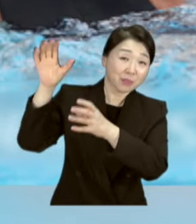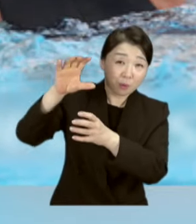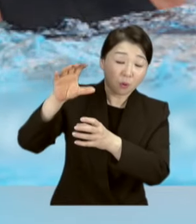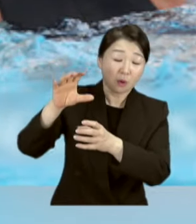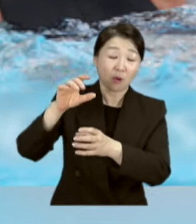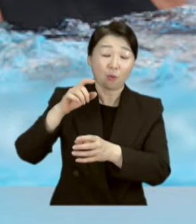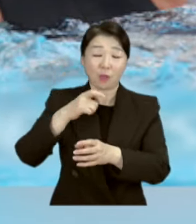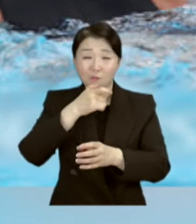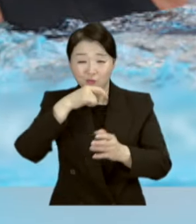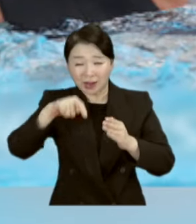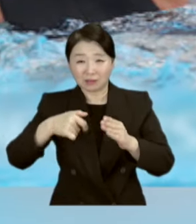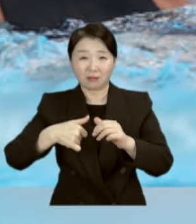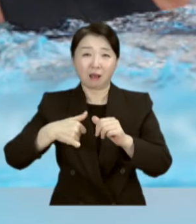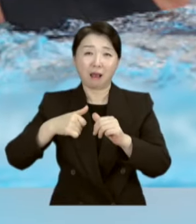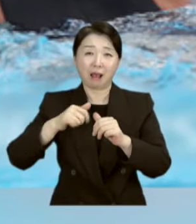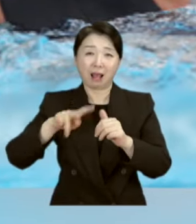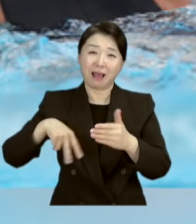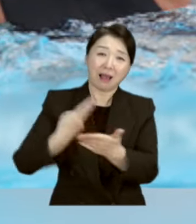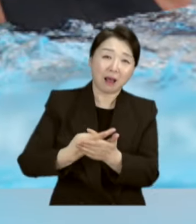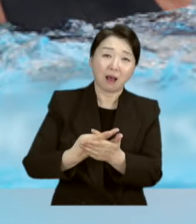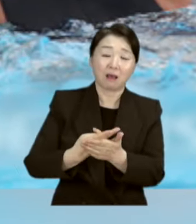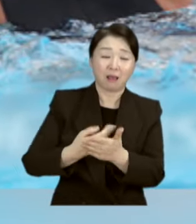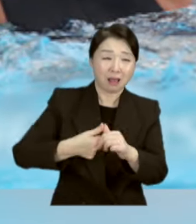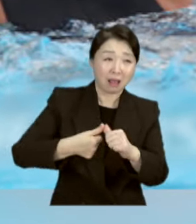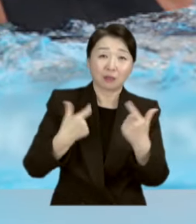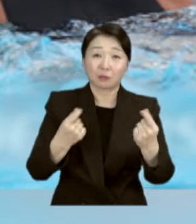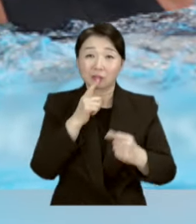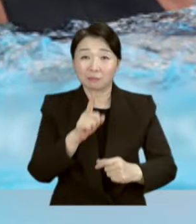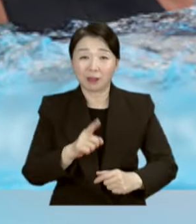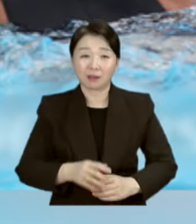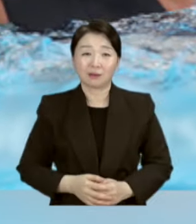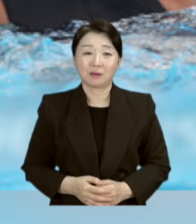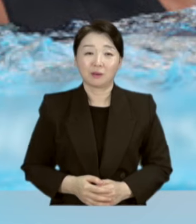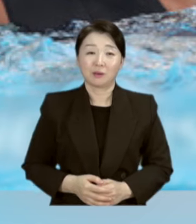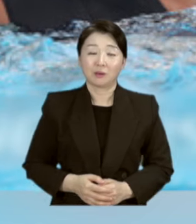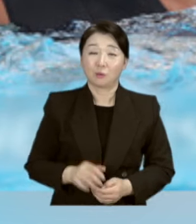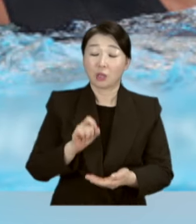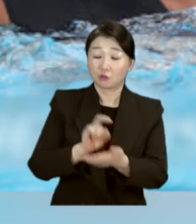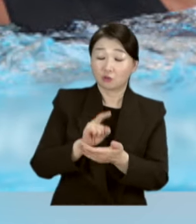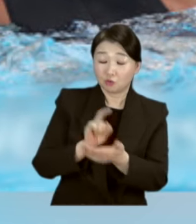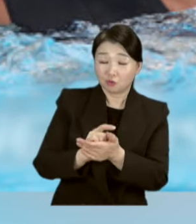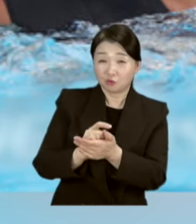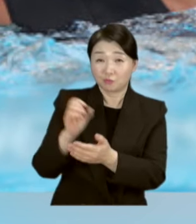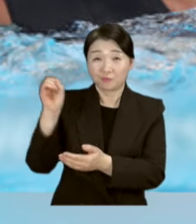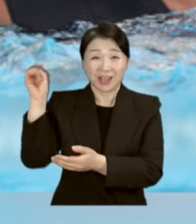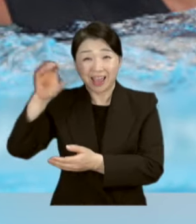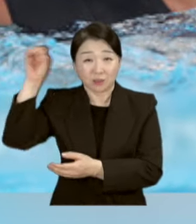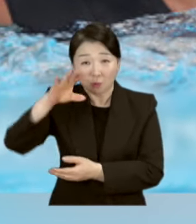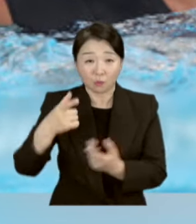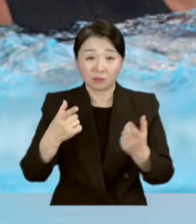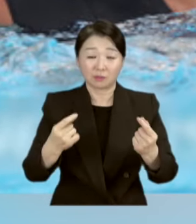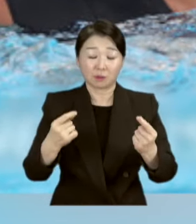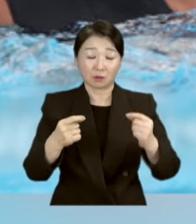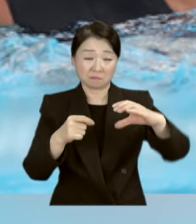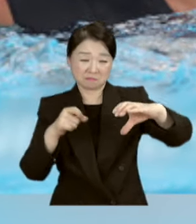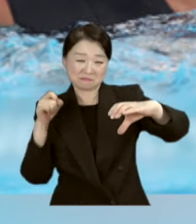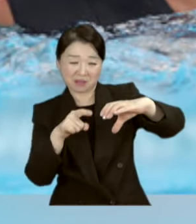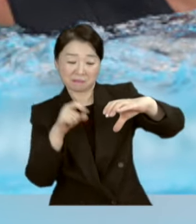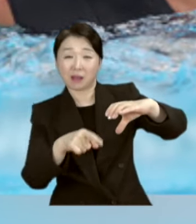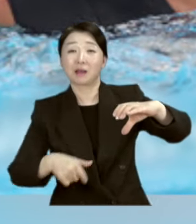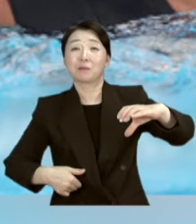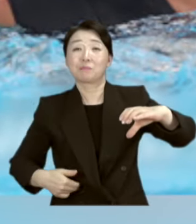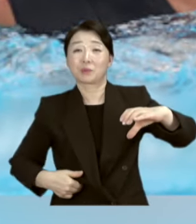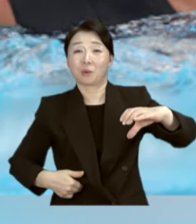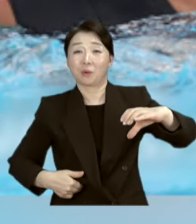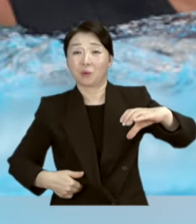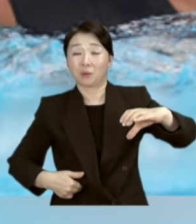수중 격투기라고 많이 이야기를 하는데 격투기요? 예, 축구나 핸드볼처럼 상대편 진영에 골을 많이